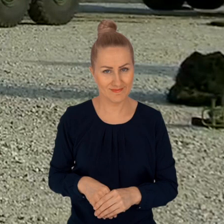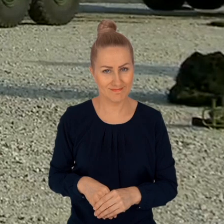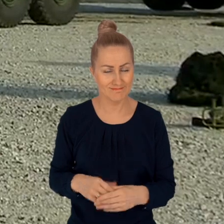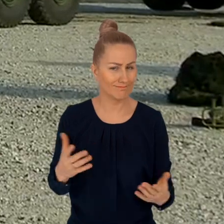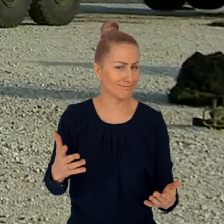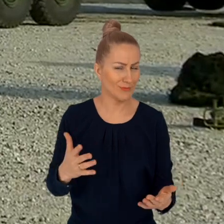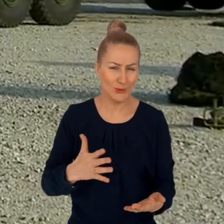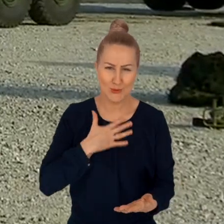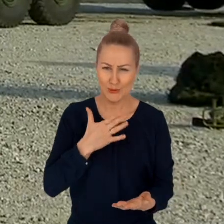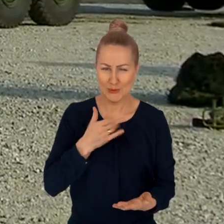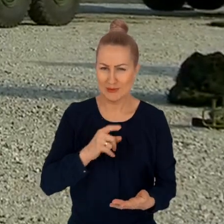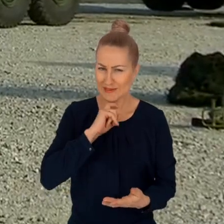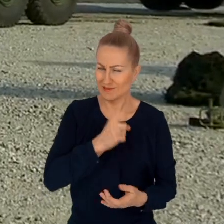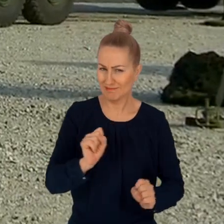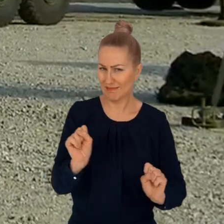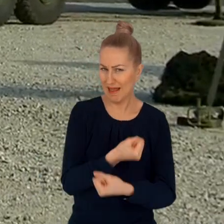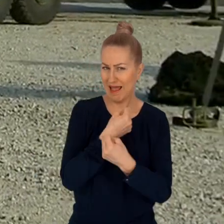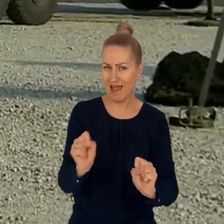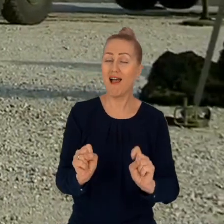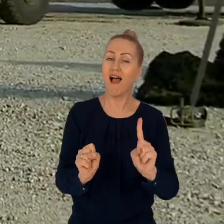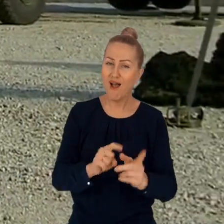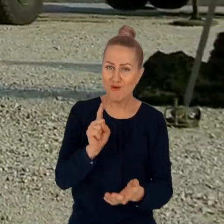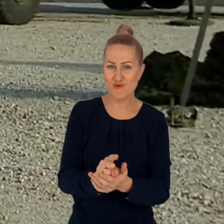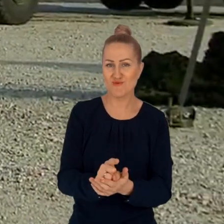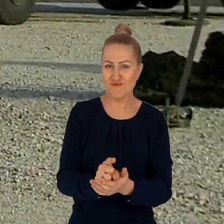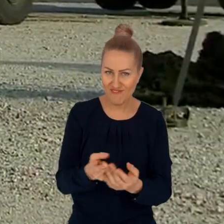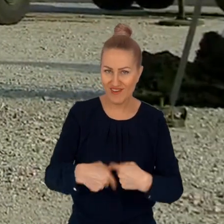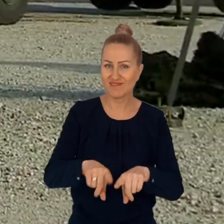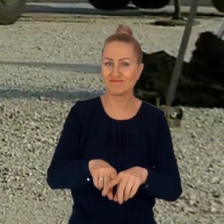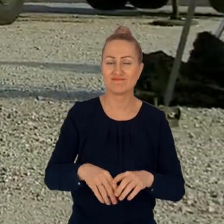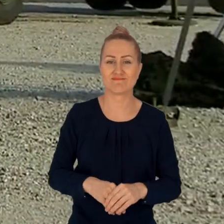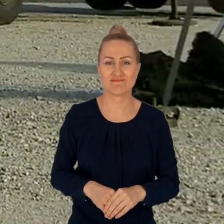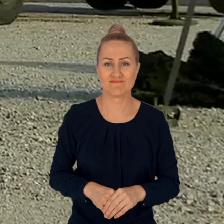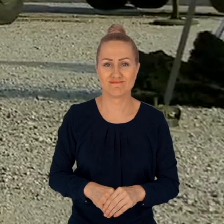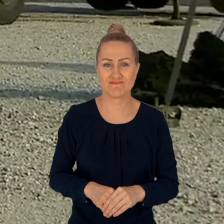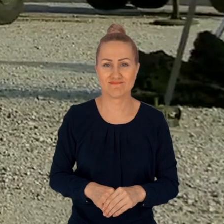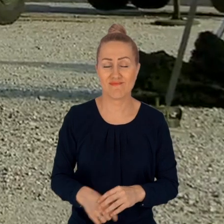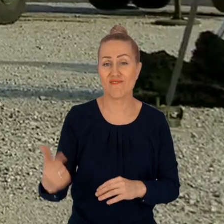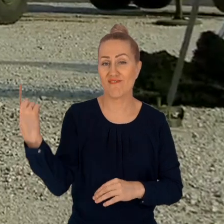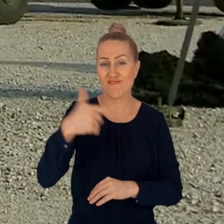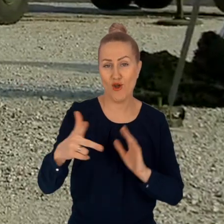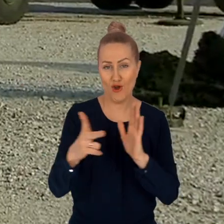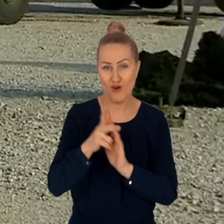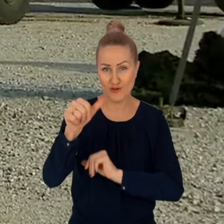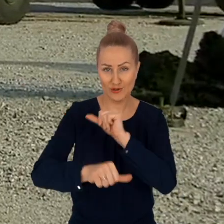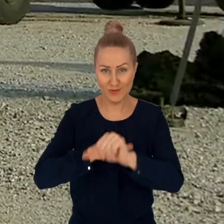Wydawałoby się niemożliwe, a jednak możliwe. W 2018